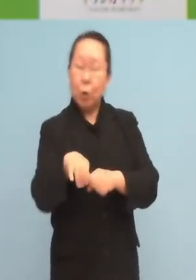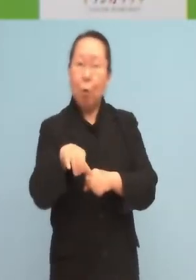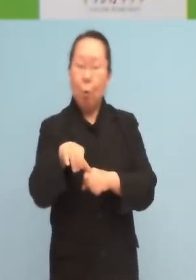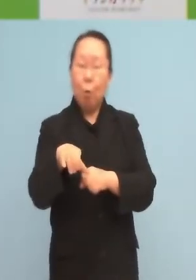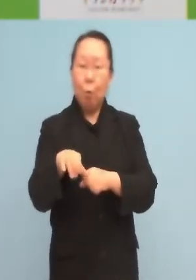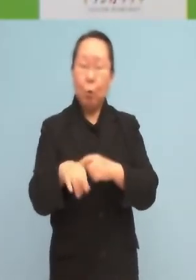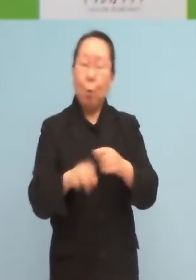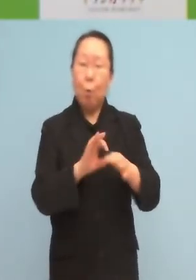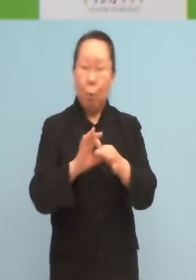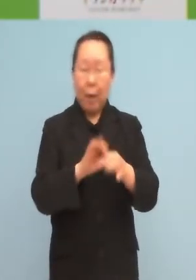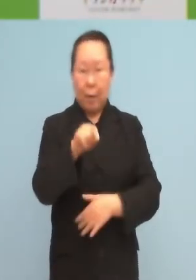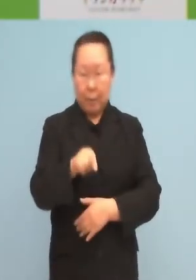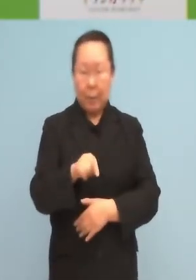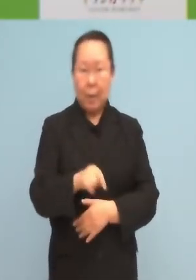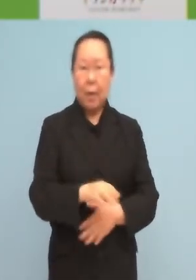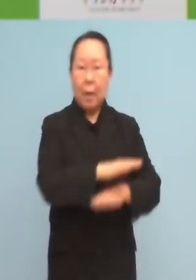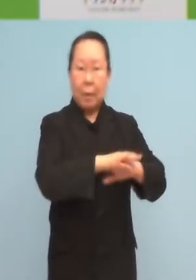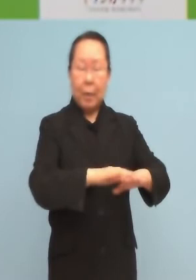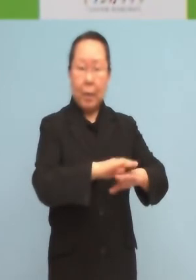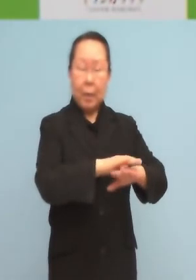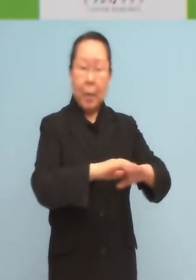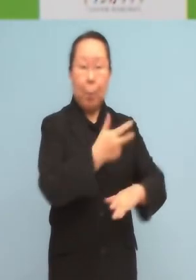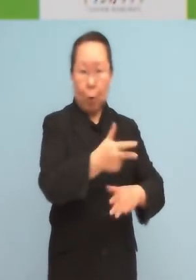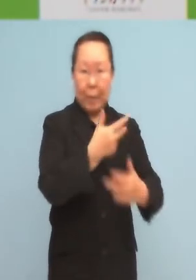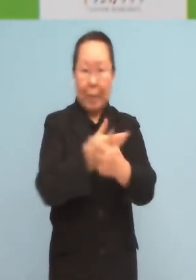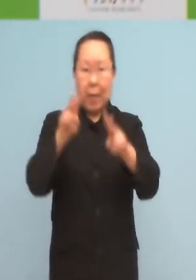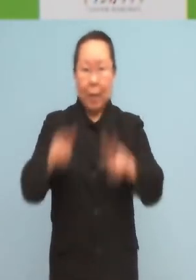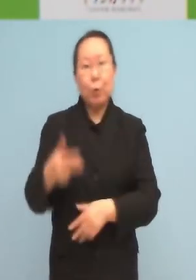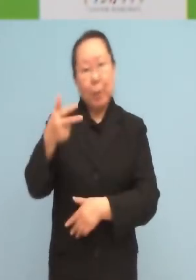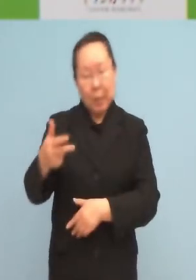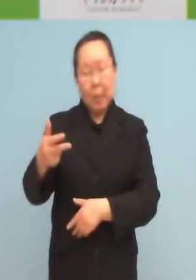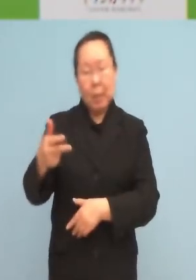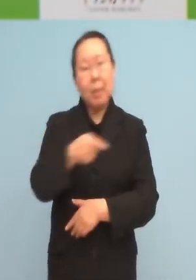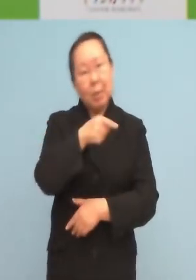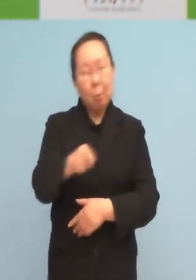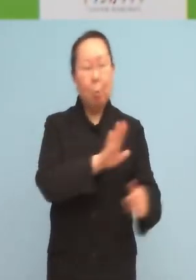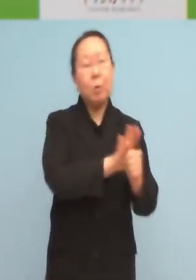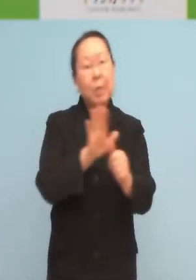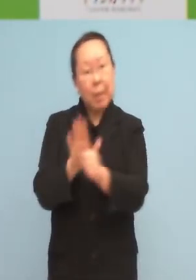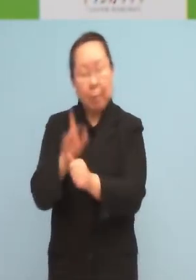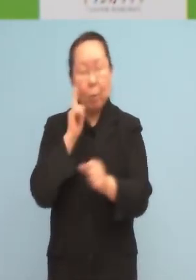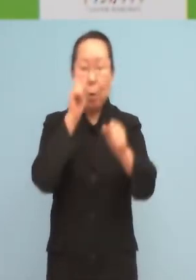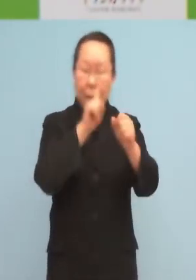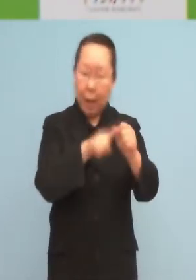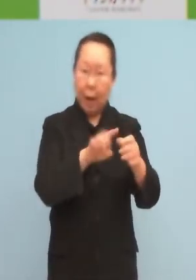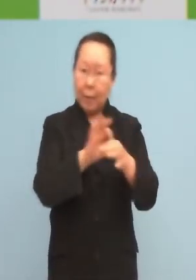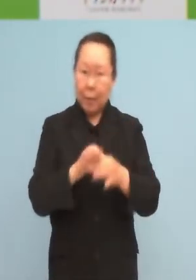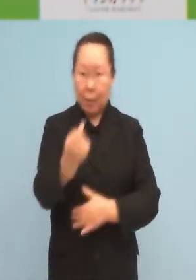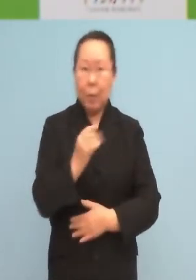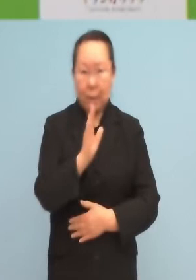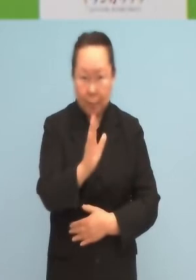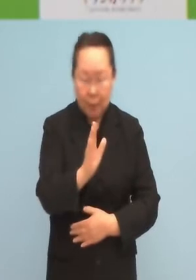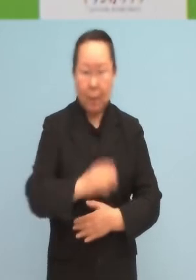各、まあ、札幌市、北広島市への支援の内容とその狙いについて教えていただけますでしょう